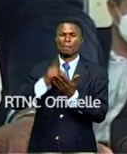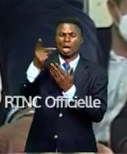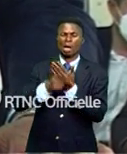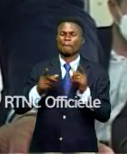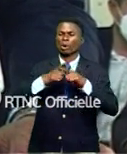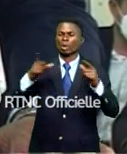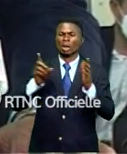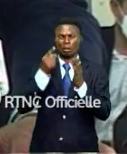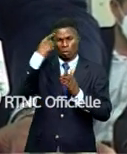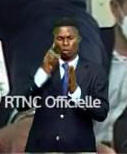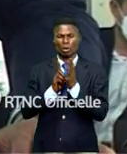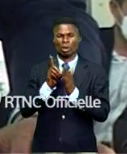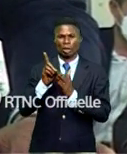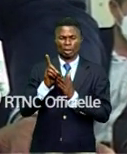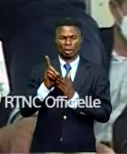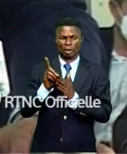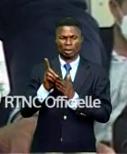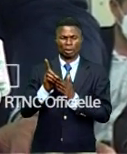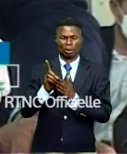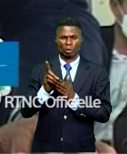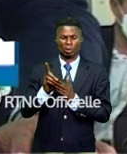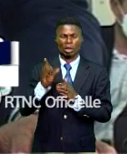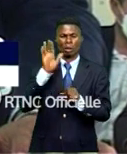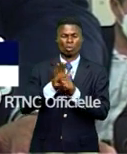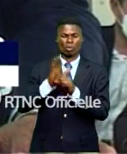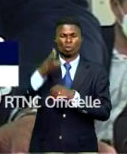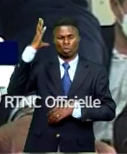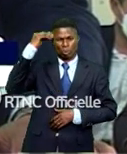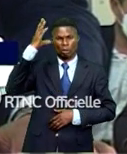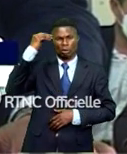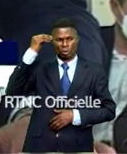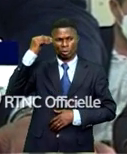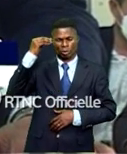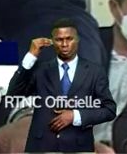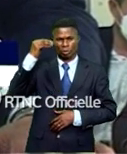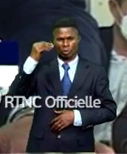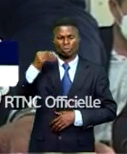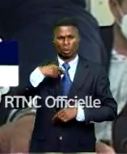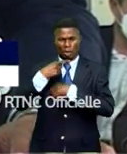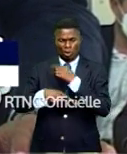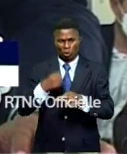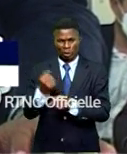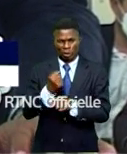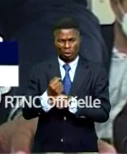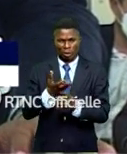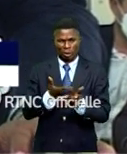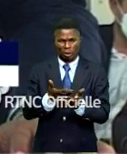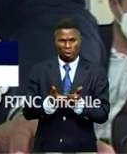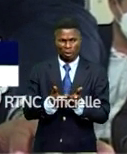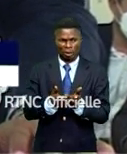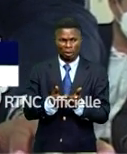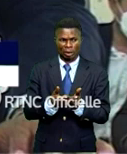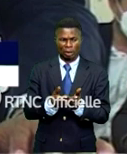développement porteur d'espérance et dont la mise en œuvre apporte déjà